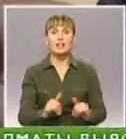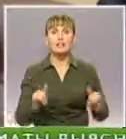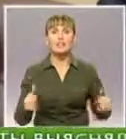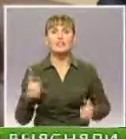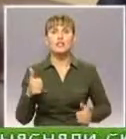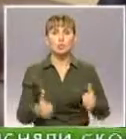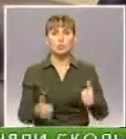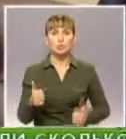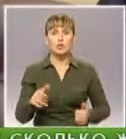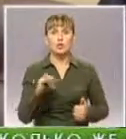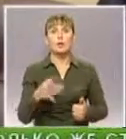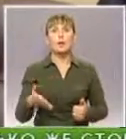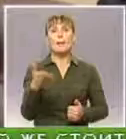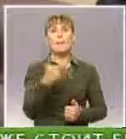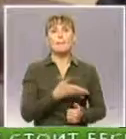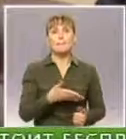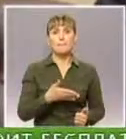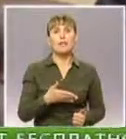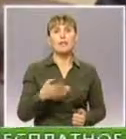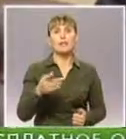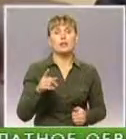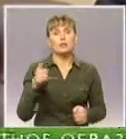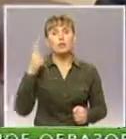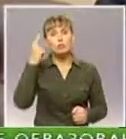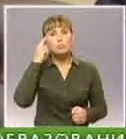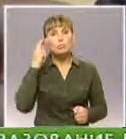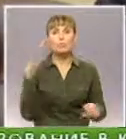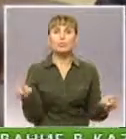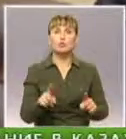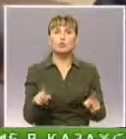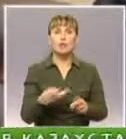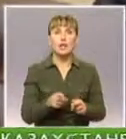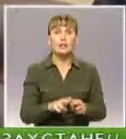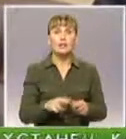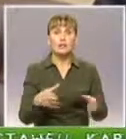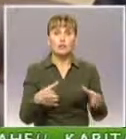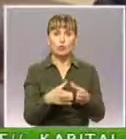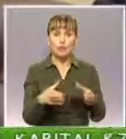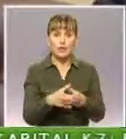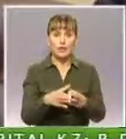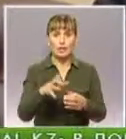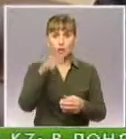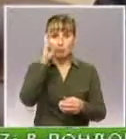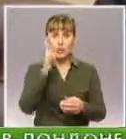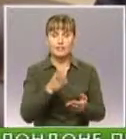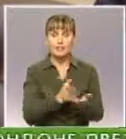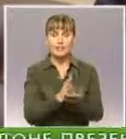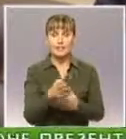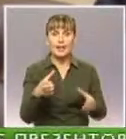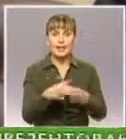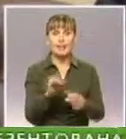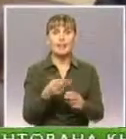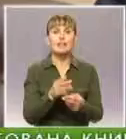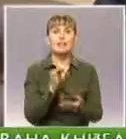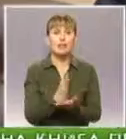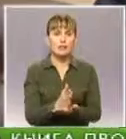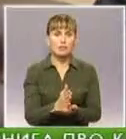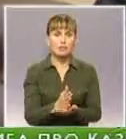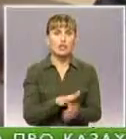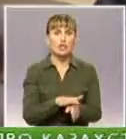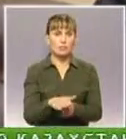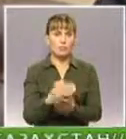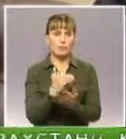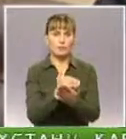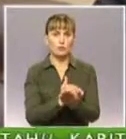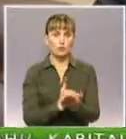конкуренции. И мы полагаем, что передача квазигосударственных компаний в конкурентный сектор – это и есть непосредственно исполнение